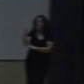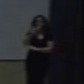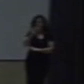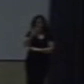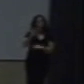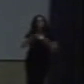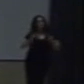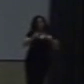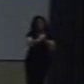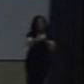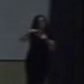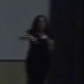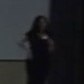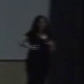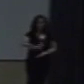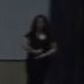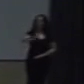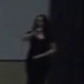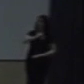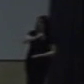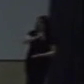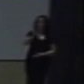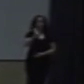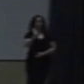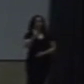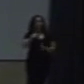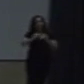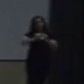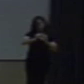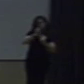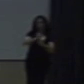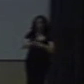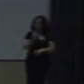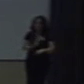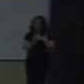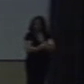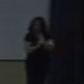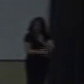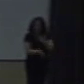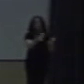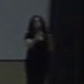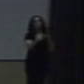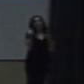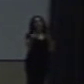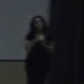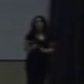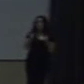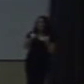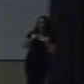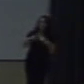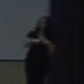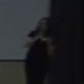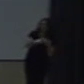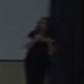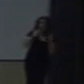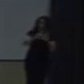que un sector que faci productes de qualitat, que un sector que tingui, en definitiva, responsabilitat social, serà sempre un